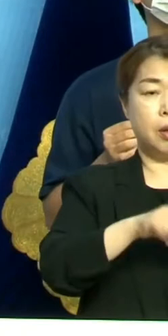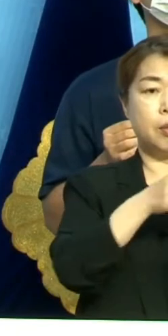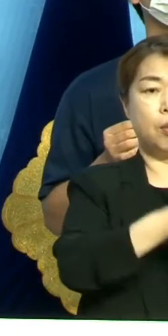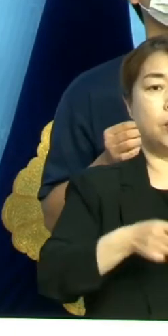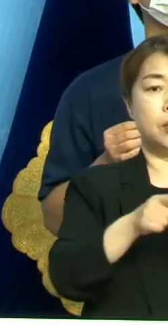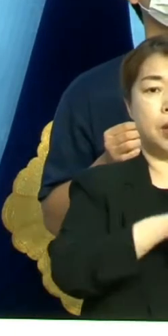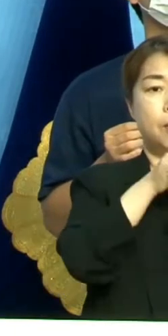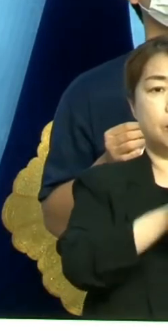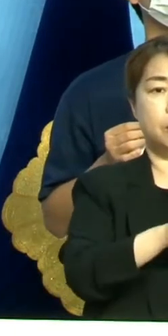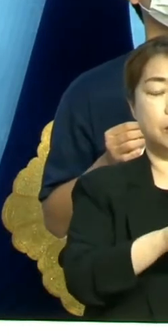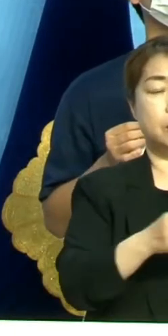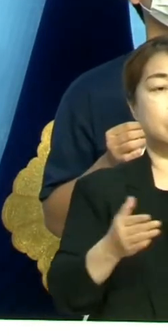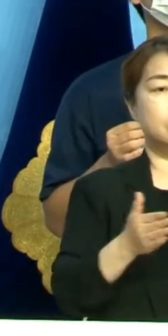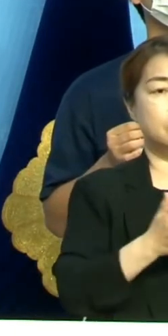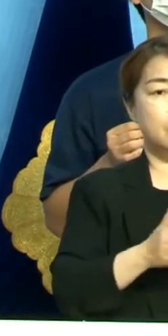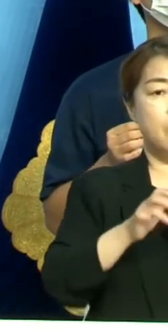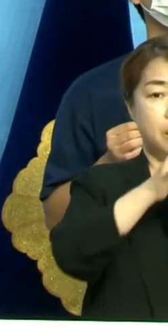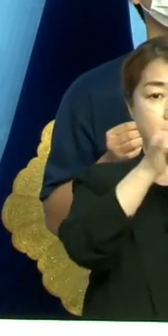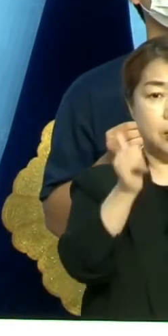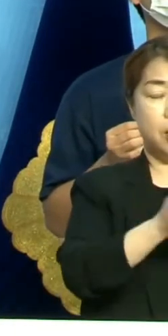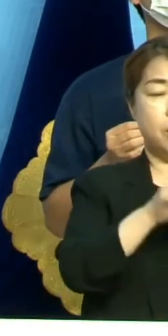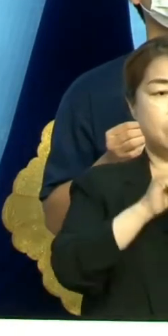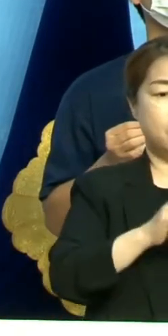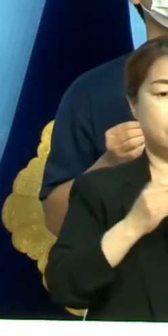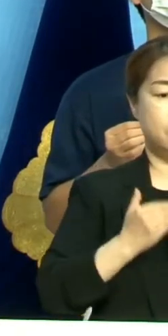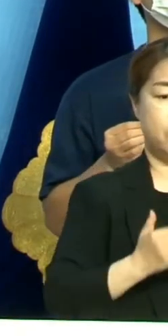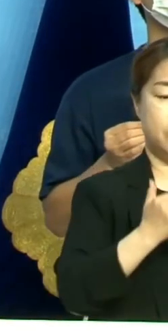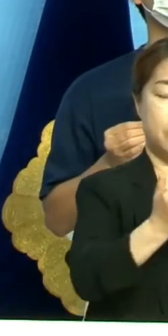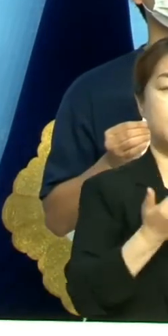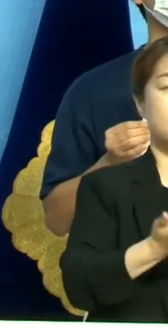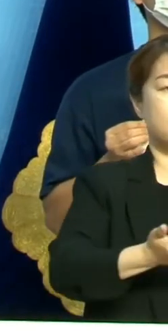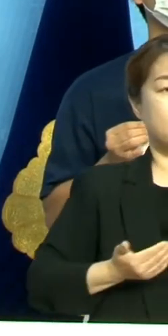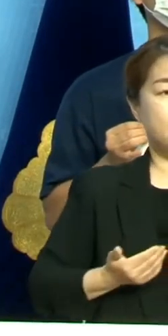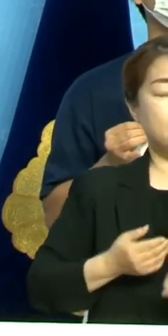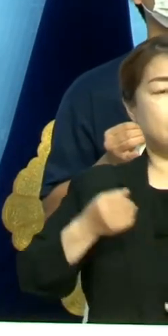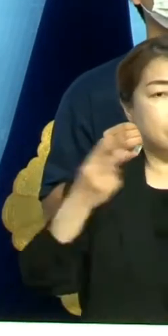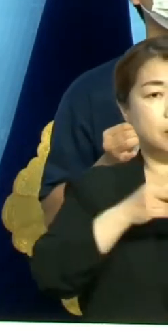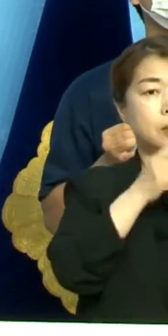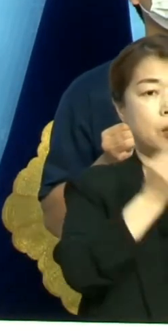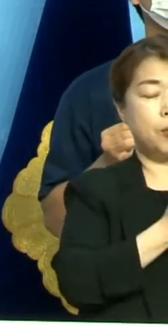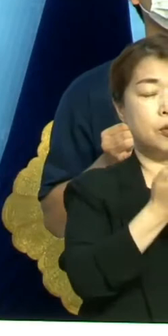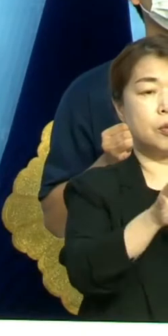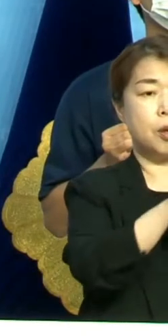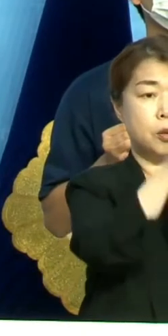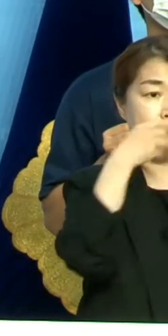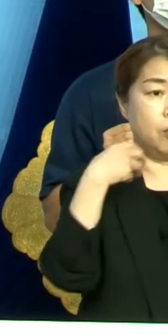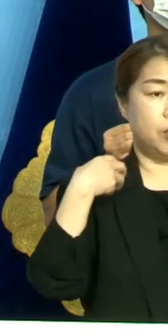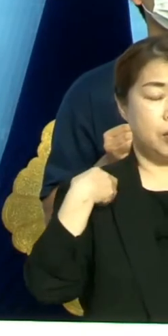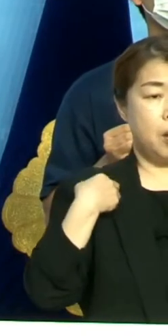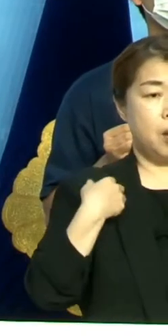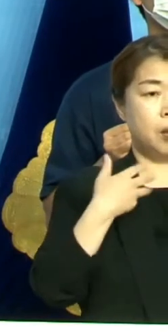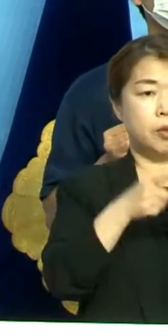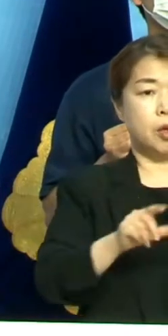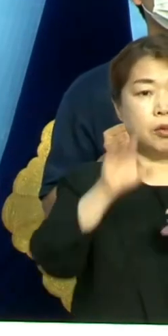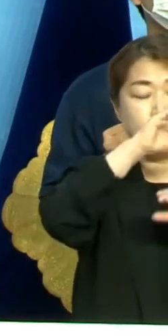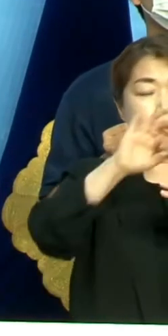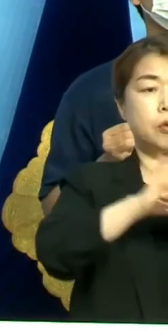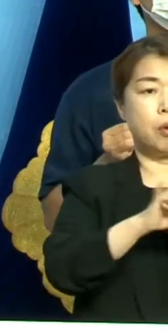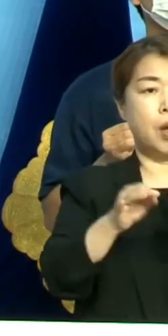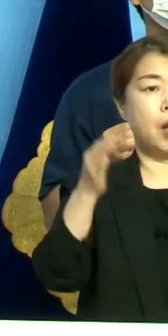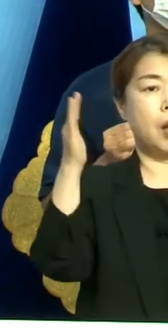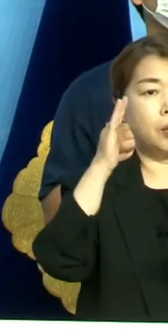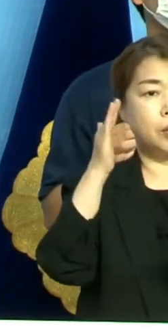사회적인 어떤 절차가 진행 되기 전에 다시 말하면 정부에서 3차 추경 의 대학